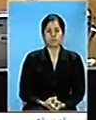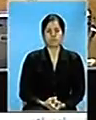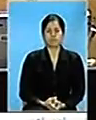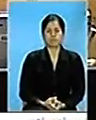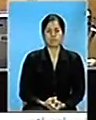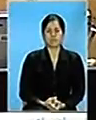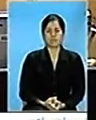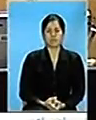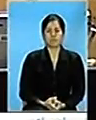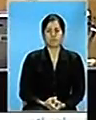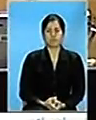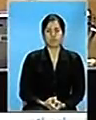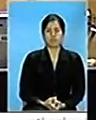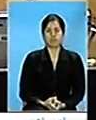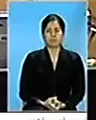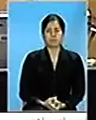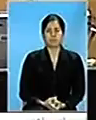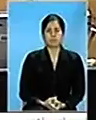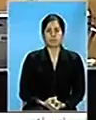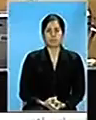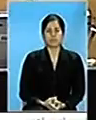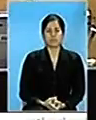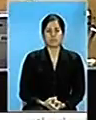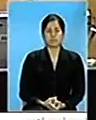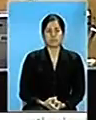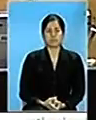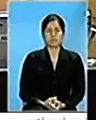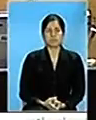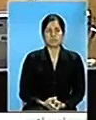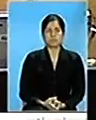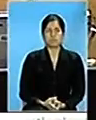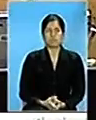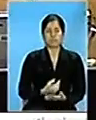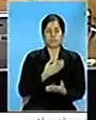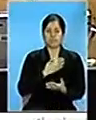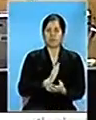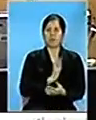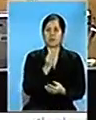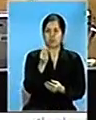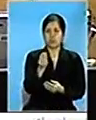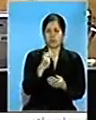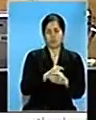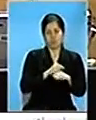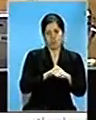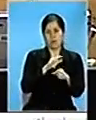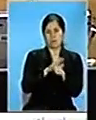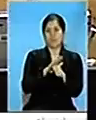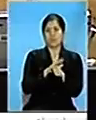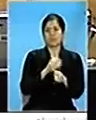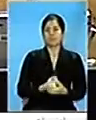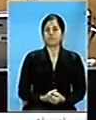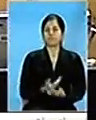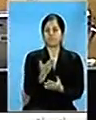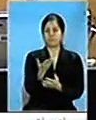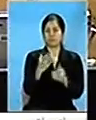ปิดได้ก็พอจะให้ยังมีอีก2ท่านนะเมื่อกี้ท่านก็บอกผมให้เกียรติท่านนะครับก็พอสมควรแล้วครับเพราะพี่ปลายมานานแล้วน่